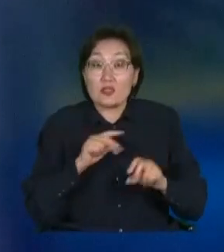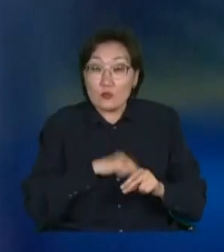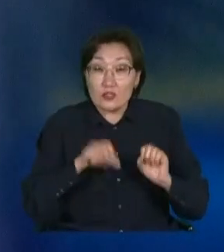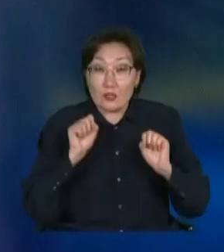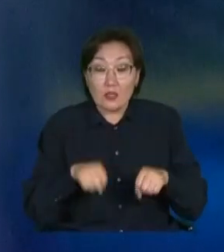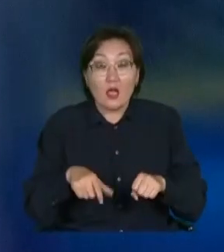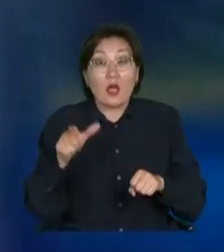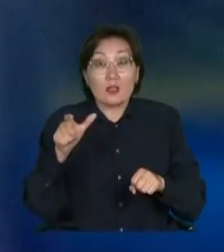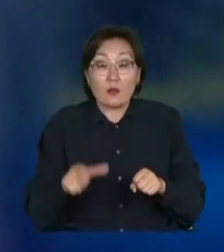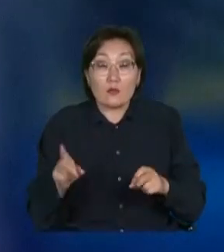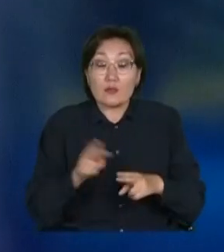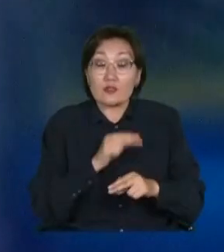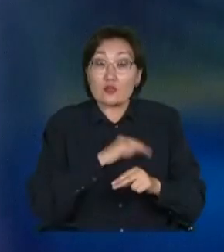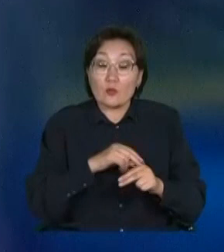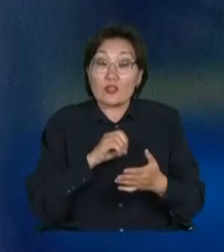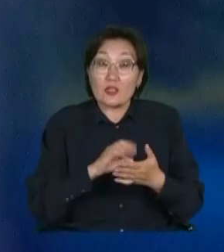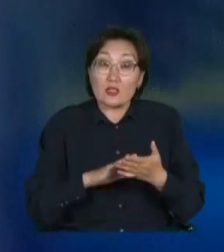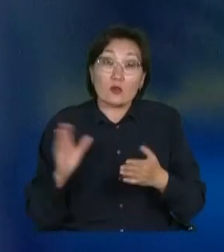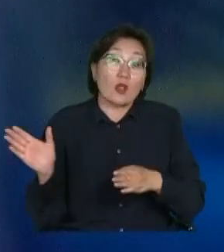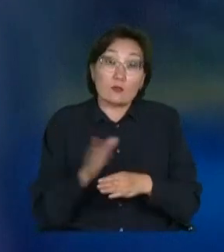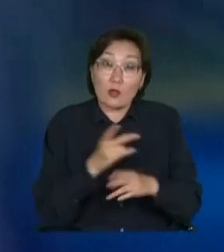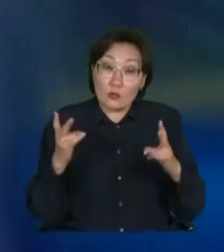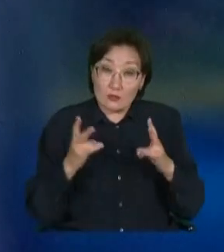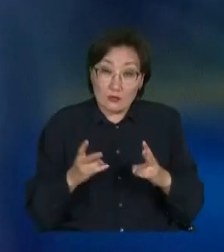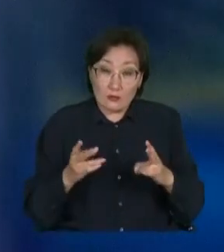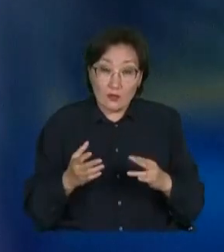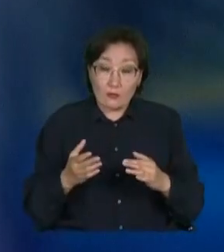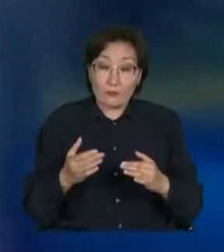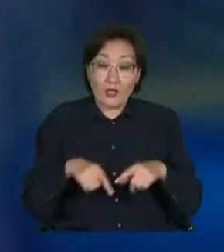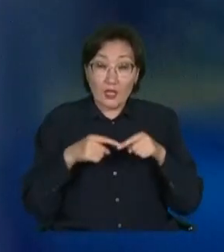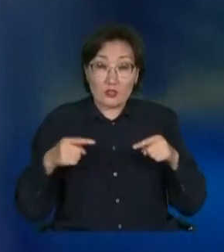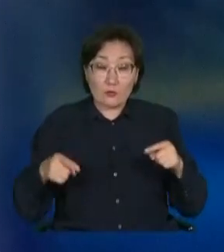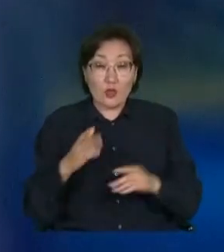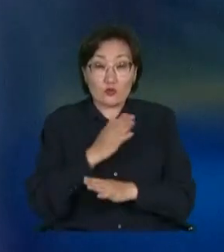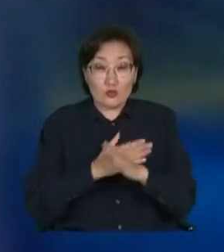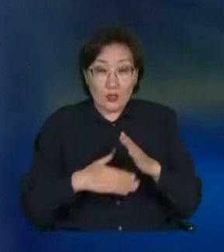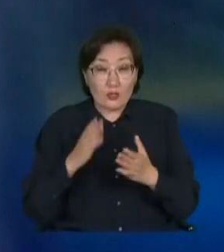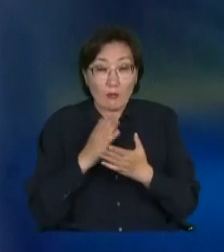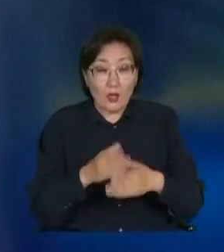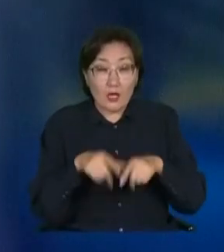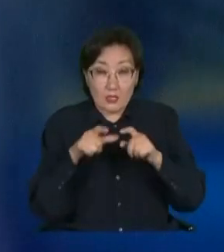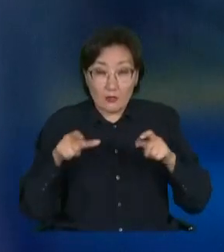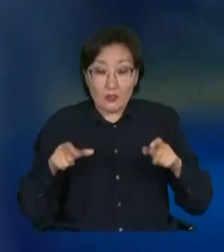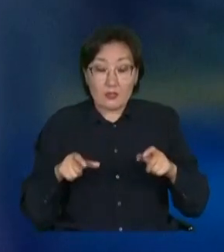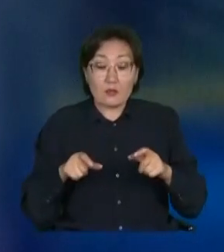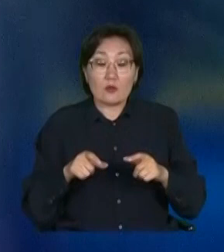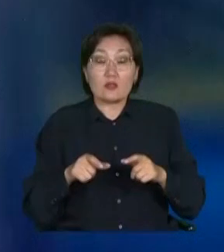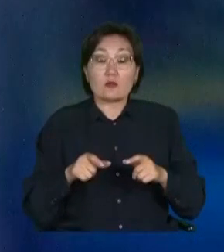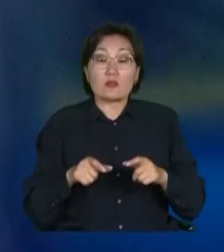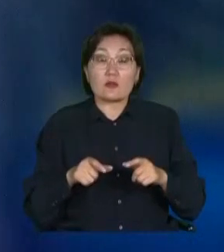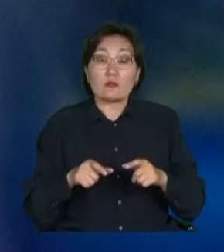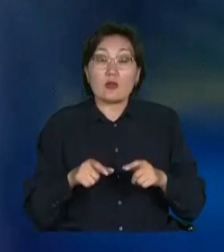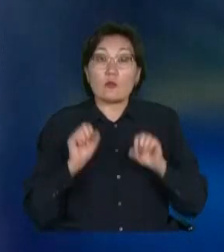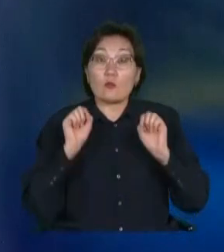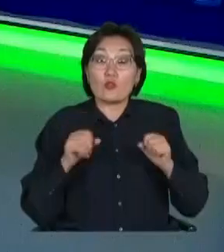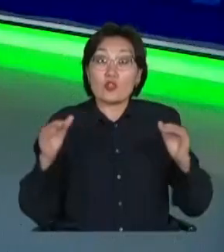жаңа жұмыссыз ретінде тіркеуден мысалы алып тастасақ, енді әрине оның ішінде мысалы жаңа деді мына әртүрлі жаңа мүгедек мысалы жаңа деді өзінің жаңа мүгедектік шектеулі азаматтар